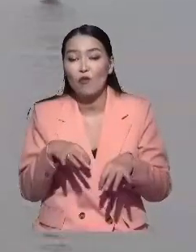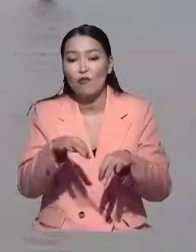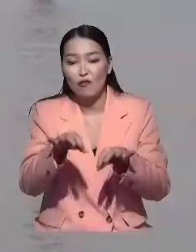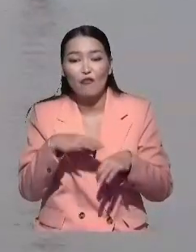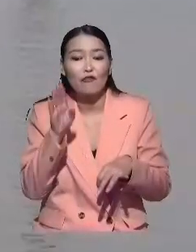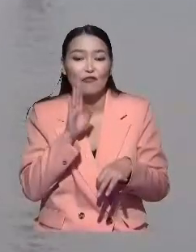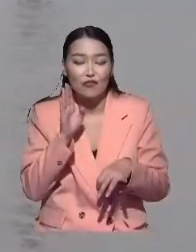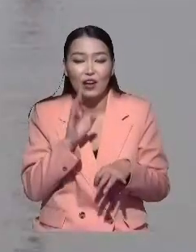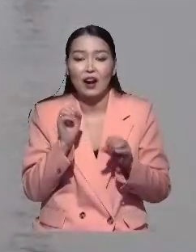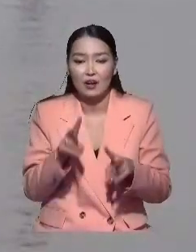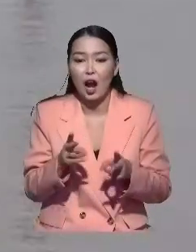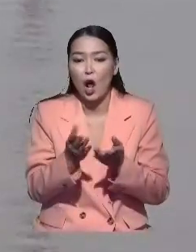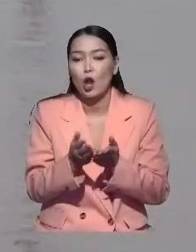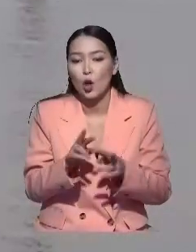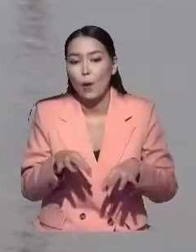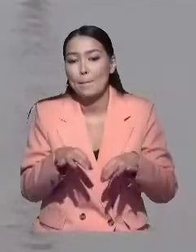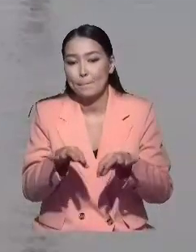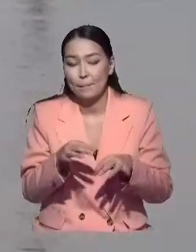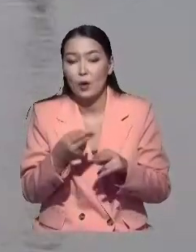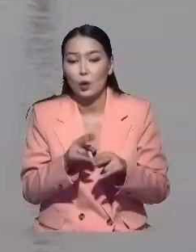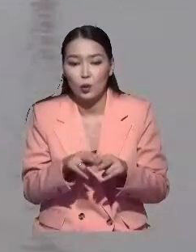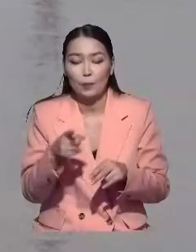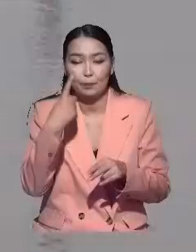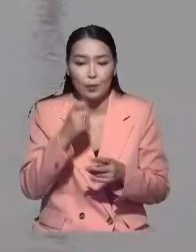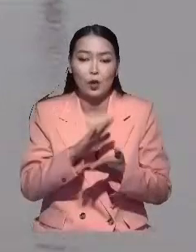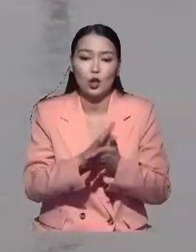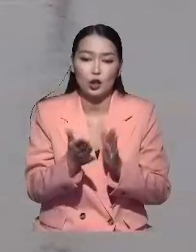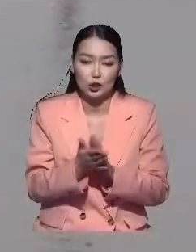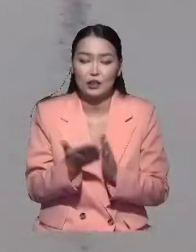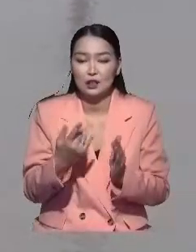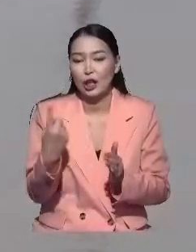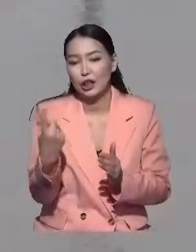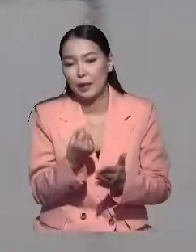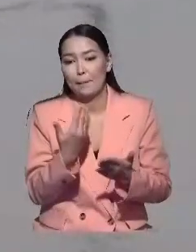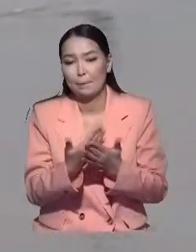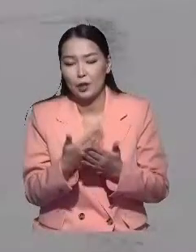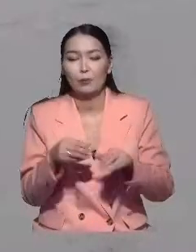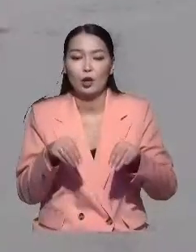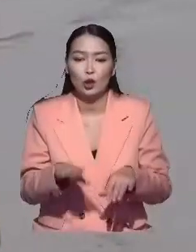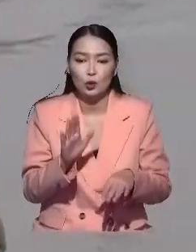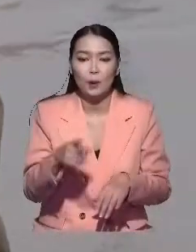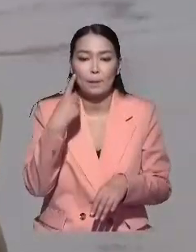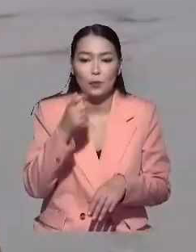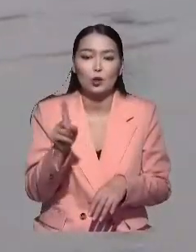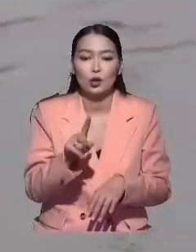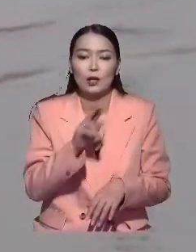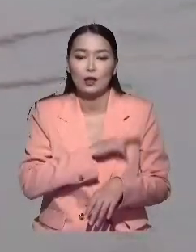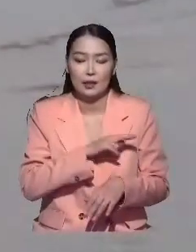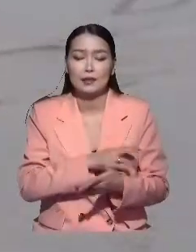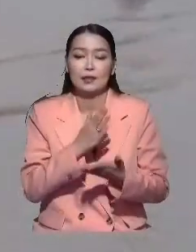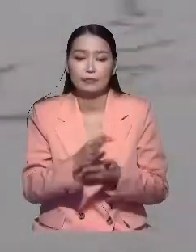на лодке. Тем временем местные власти обещают решить проблему в течение недели. Они заверяют, что работа здесь